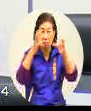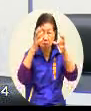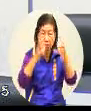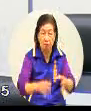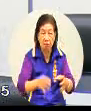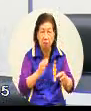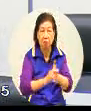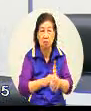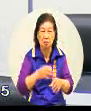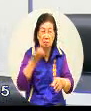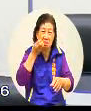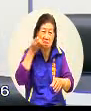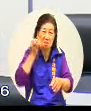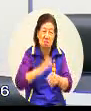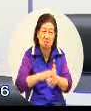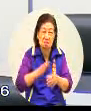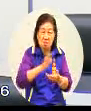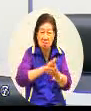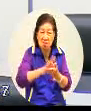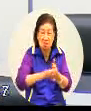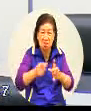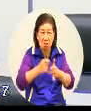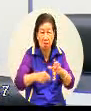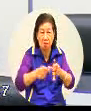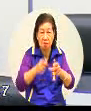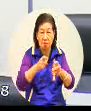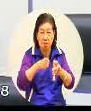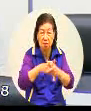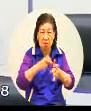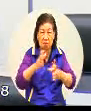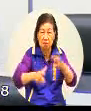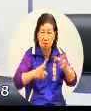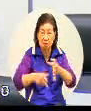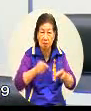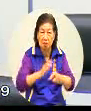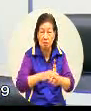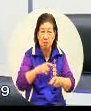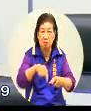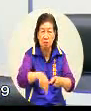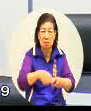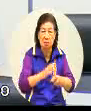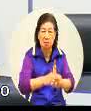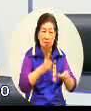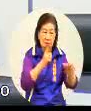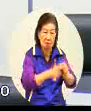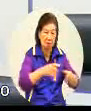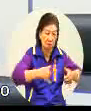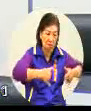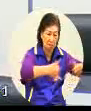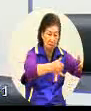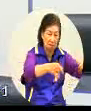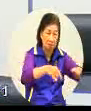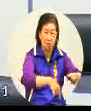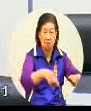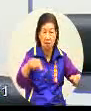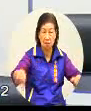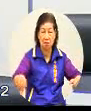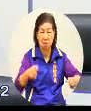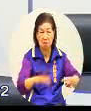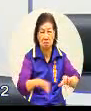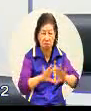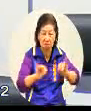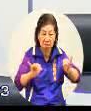严重呢，啊，变作吼，伫咱中路甲新两个中遐呢。即咱地方的土地吼，会讨